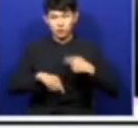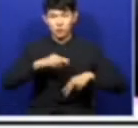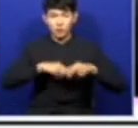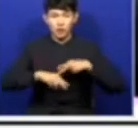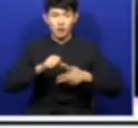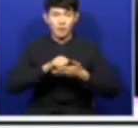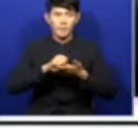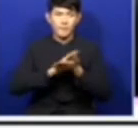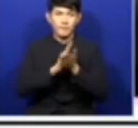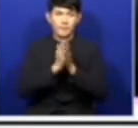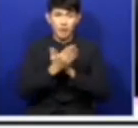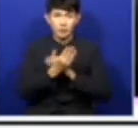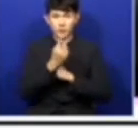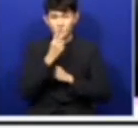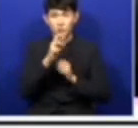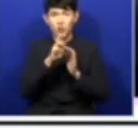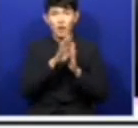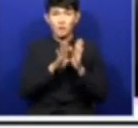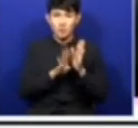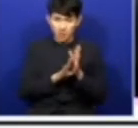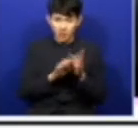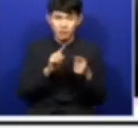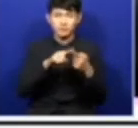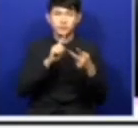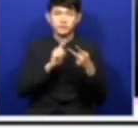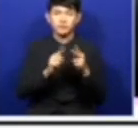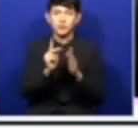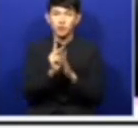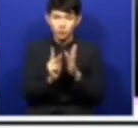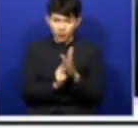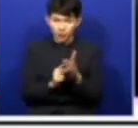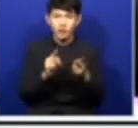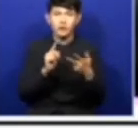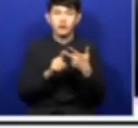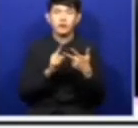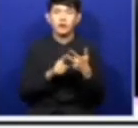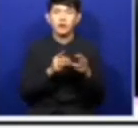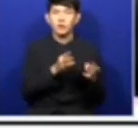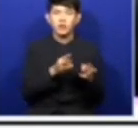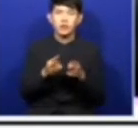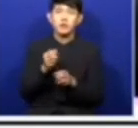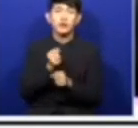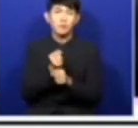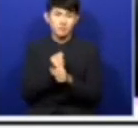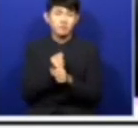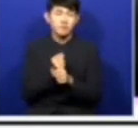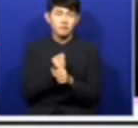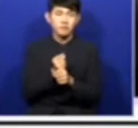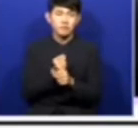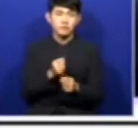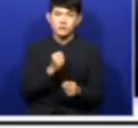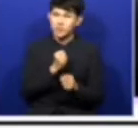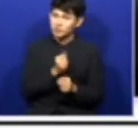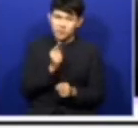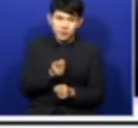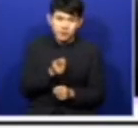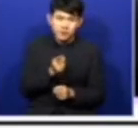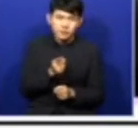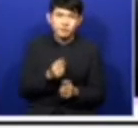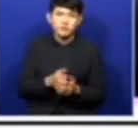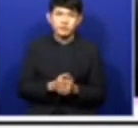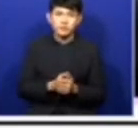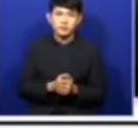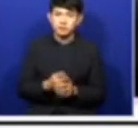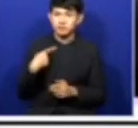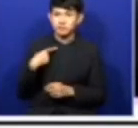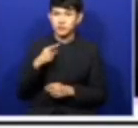รุงทั้งในระเบียบทั้งกฎหมายและวิธีการปฏิบัติอย่างจริงจังและเป็น